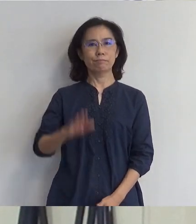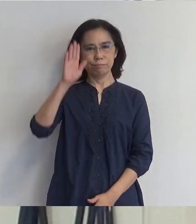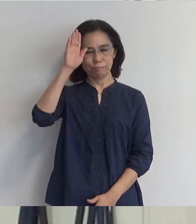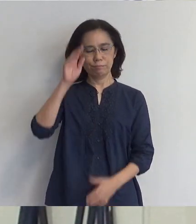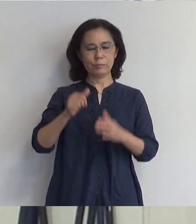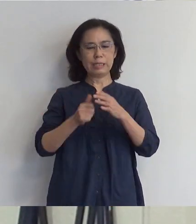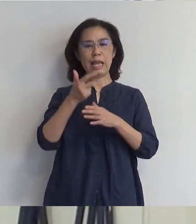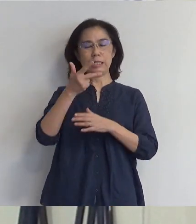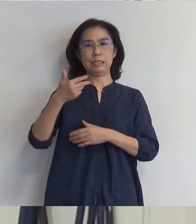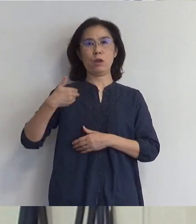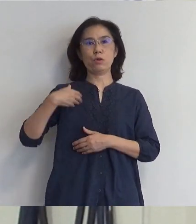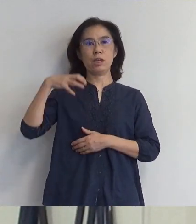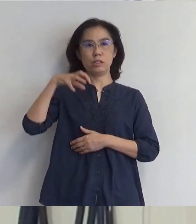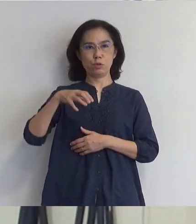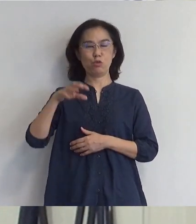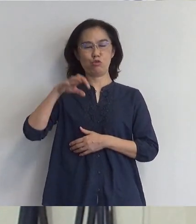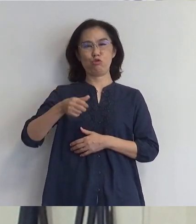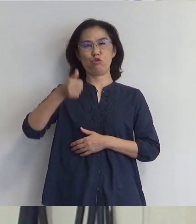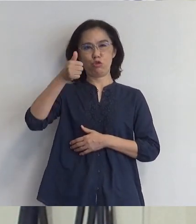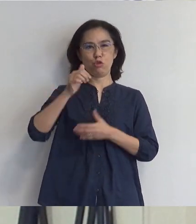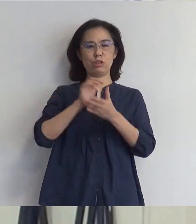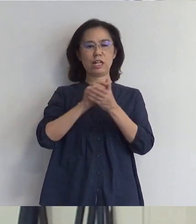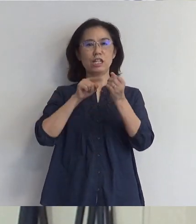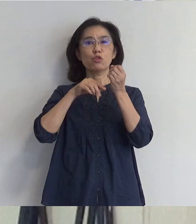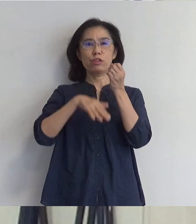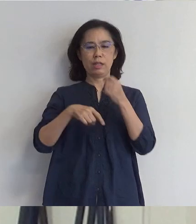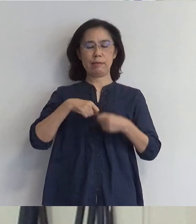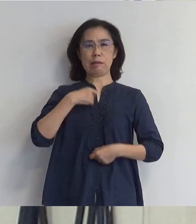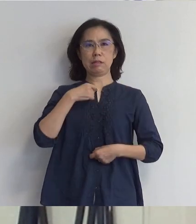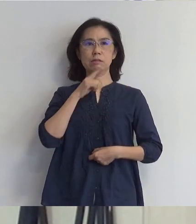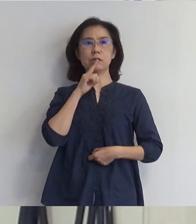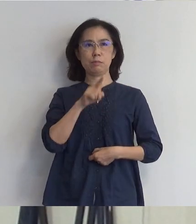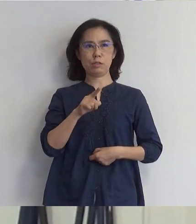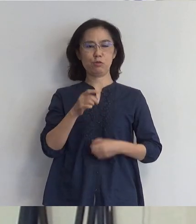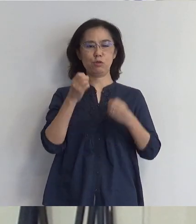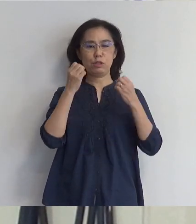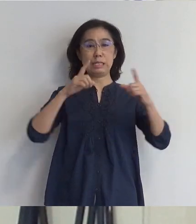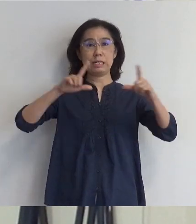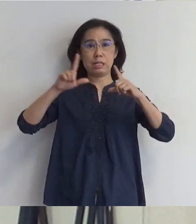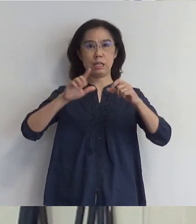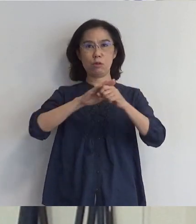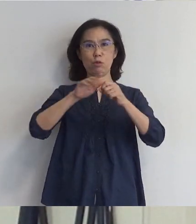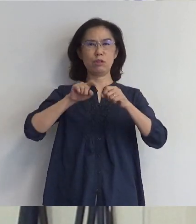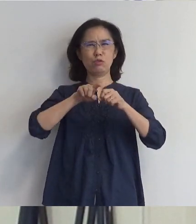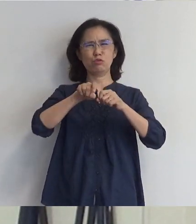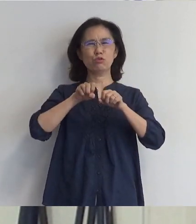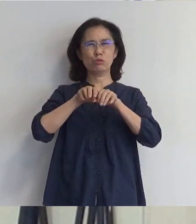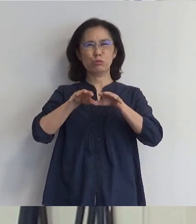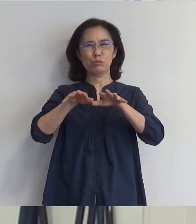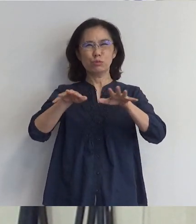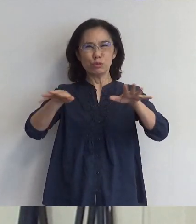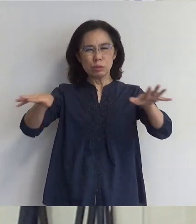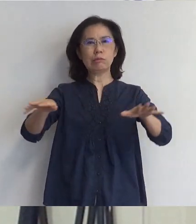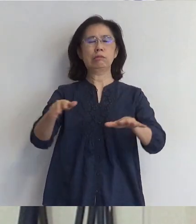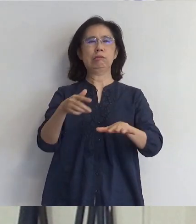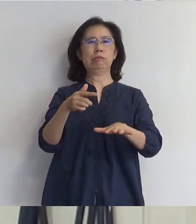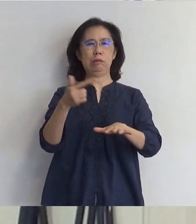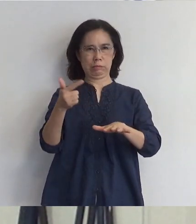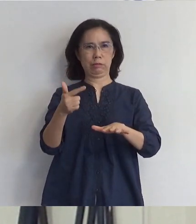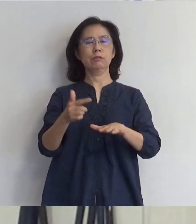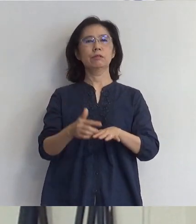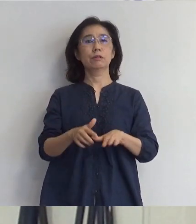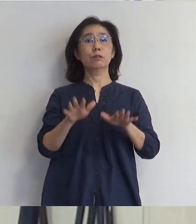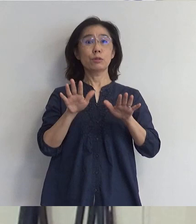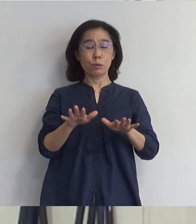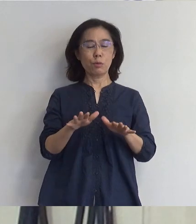愛妻那覇市保健所所長の中曽根忠と申します。新型コロナウイルス感染症が猛威を振るっています。今日は市